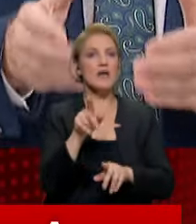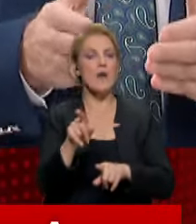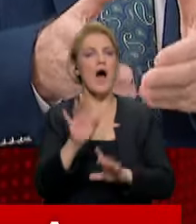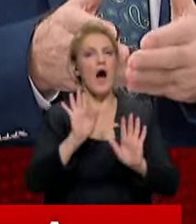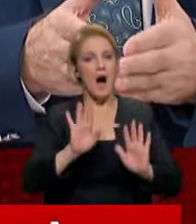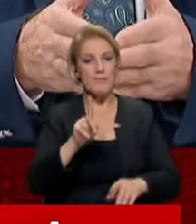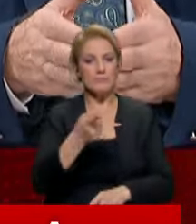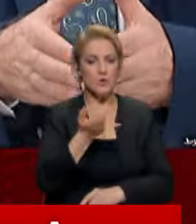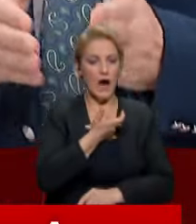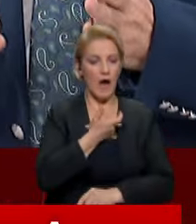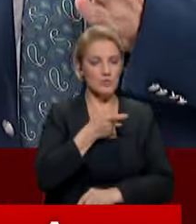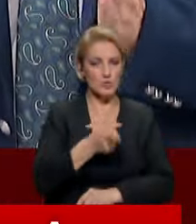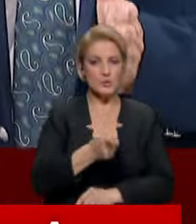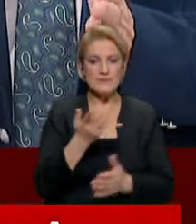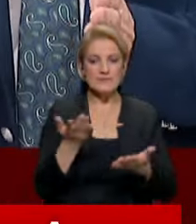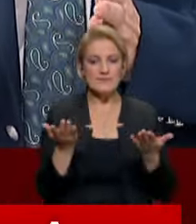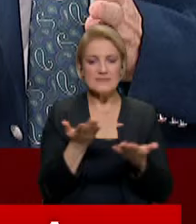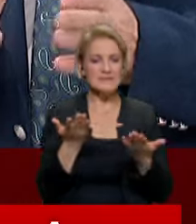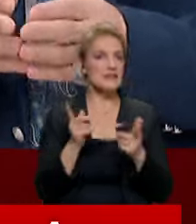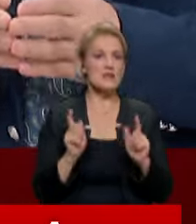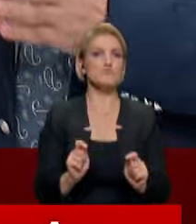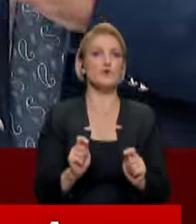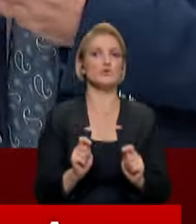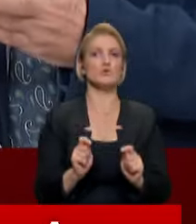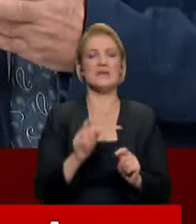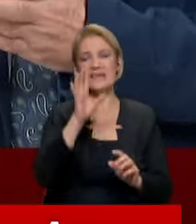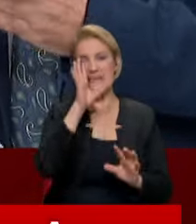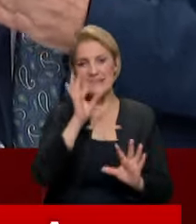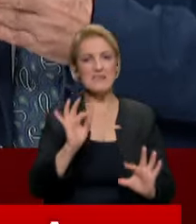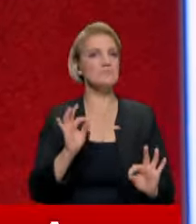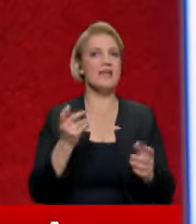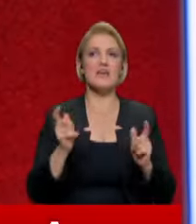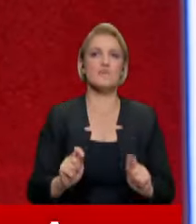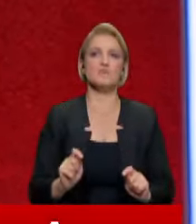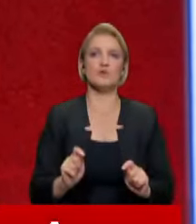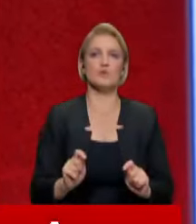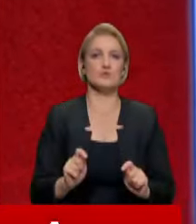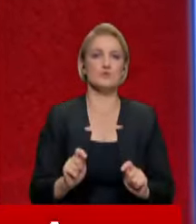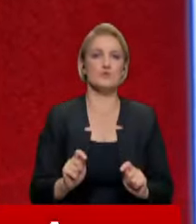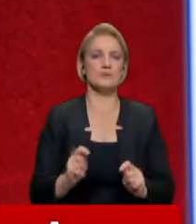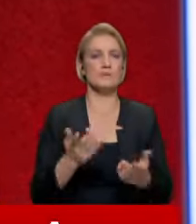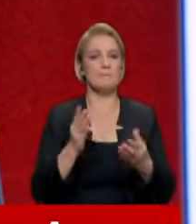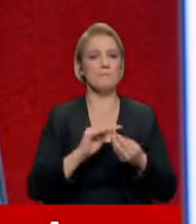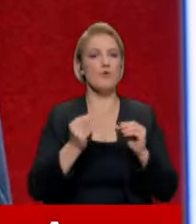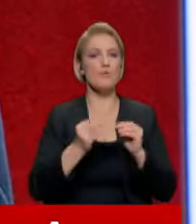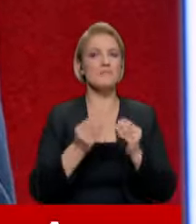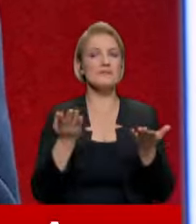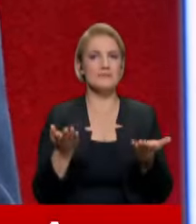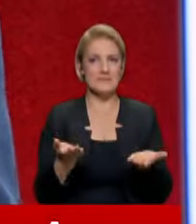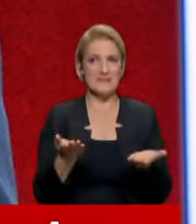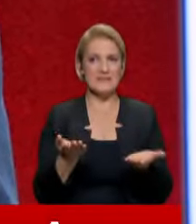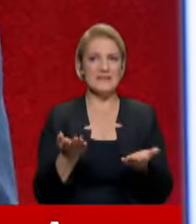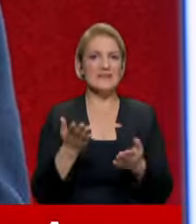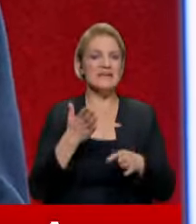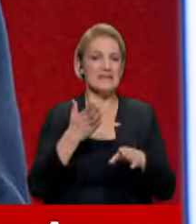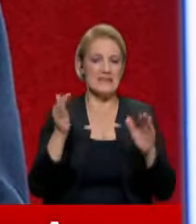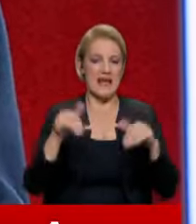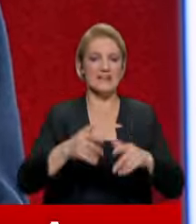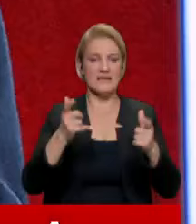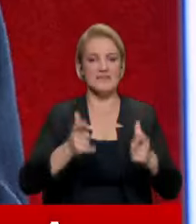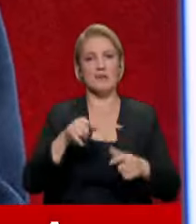Ama bu kanunları nasıl uyguluyoruz kimle uyguluyoruz meselenin gelip Dayan dayandığı nokta